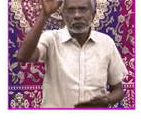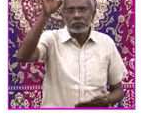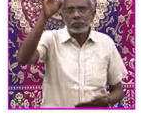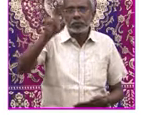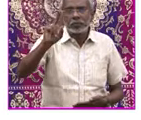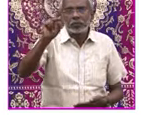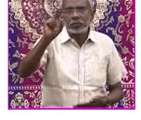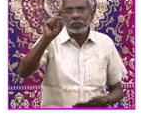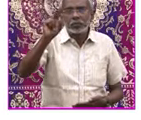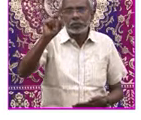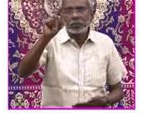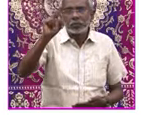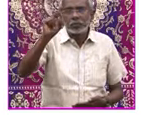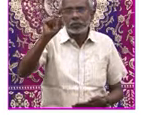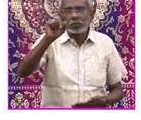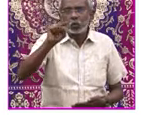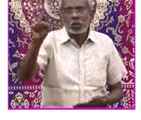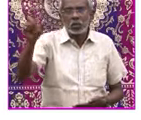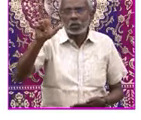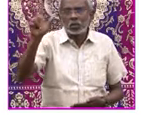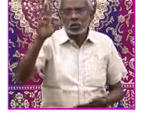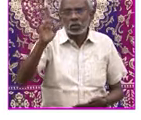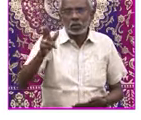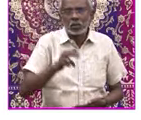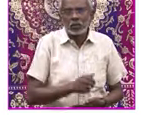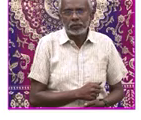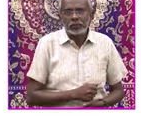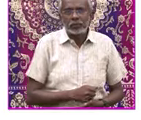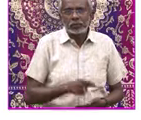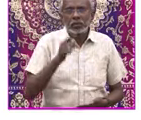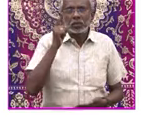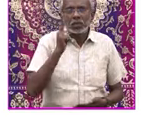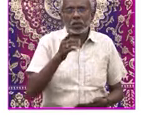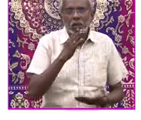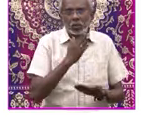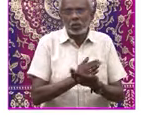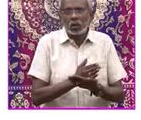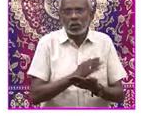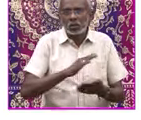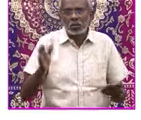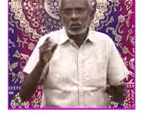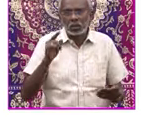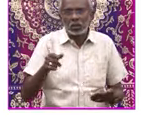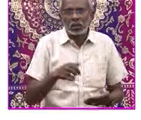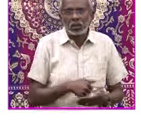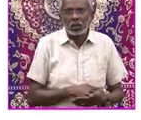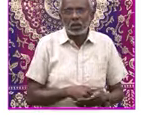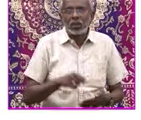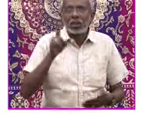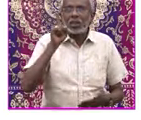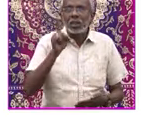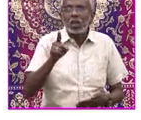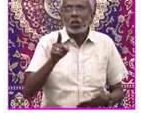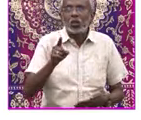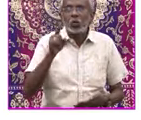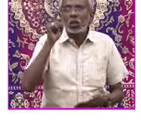சரியா? எட்டு குட்டல் இருள், அது சரியா? என்ற குட்டல் இருள், சரியா? என்று